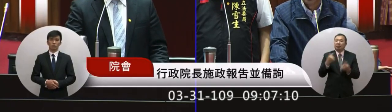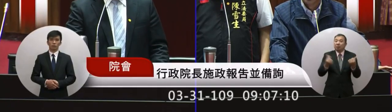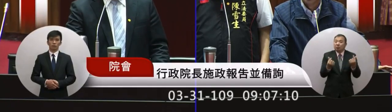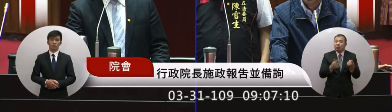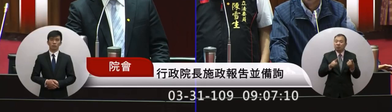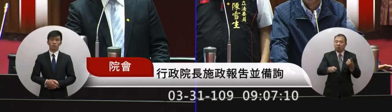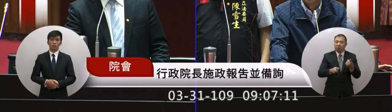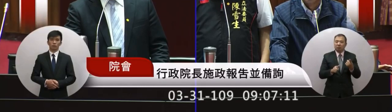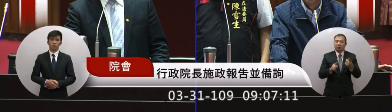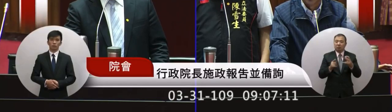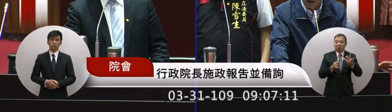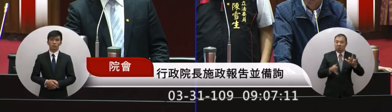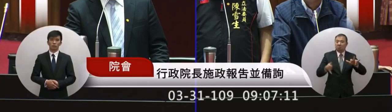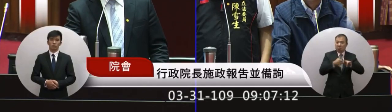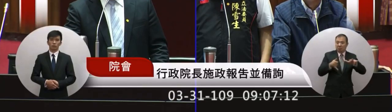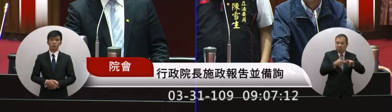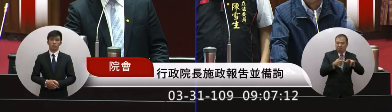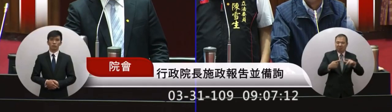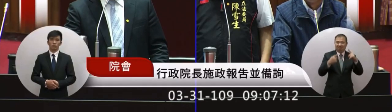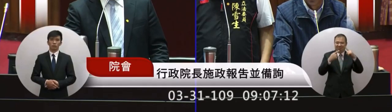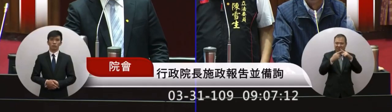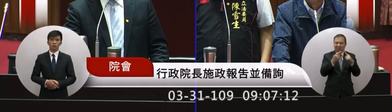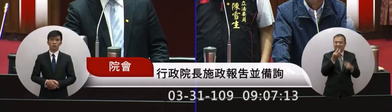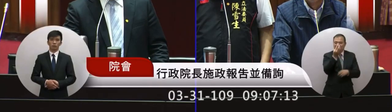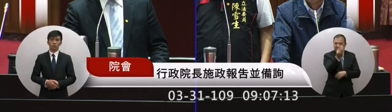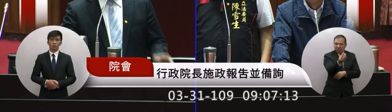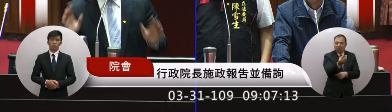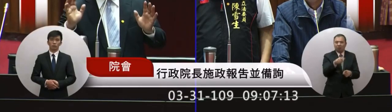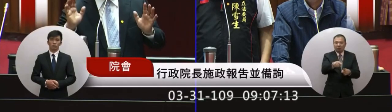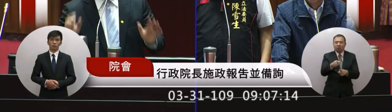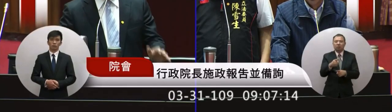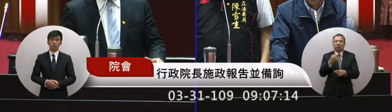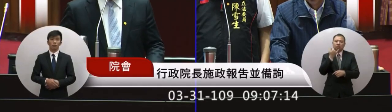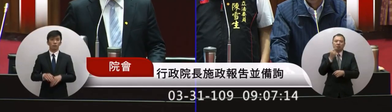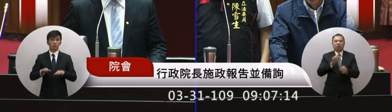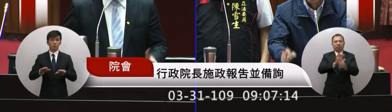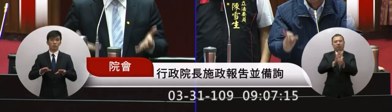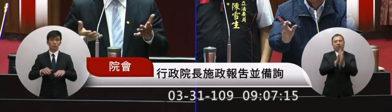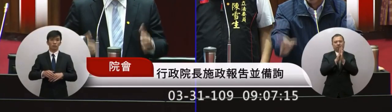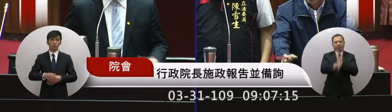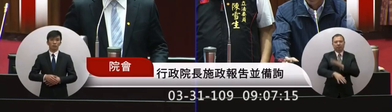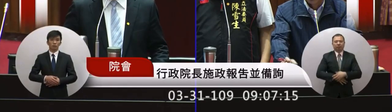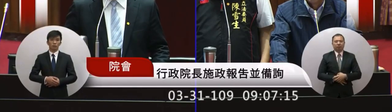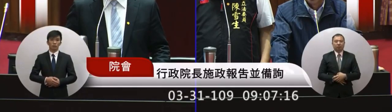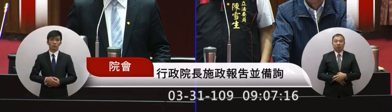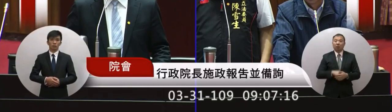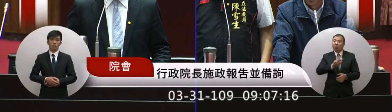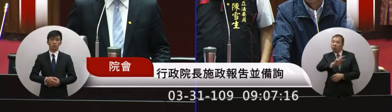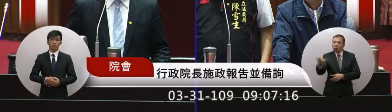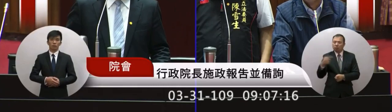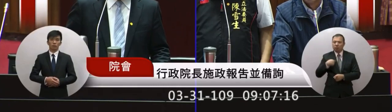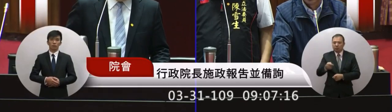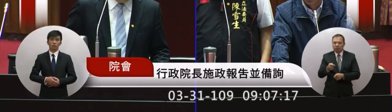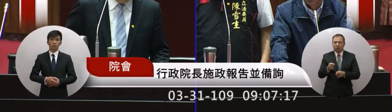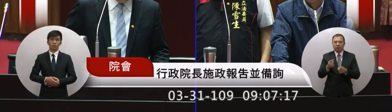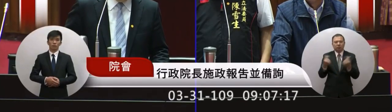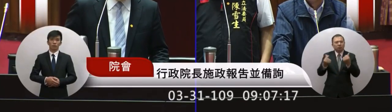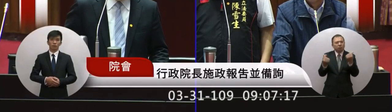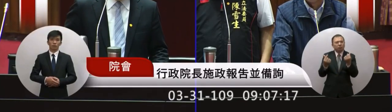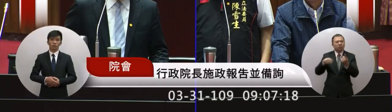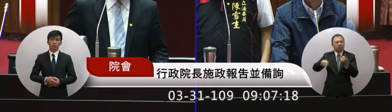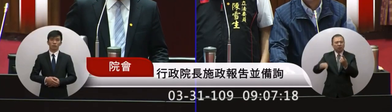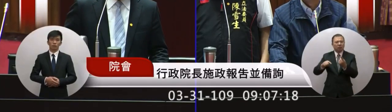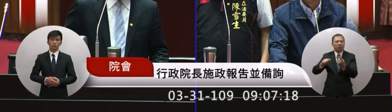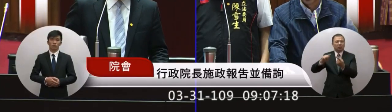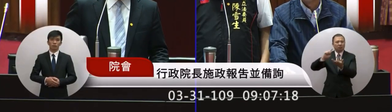少的班次，这样子来做处理。 现在 或者不让 他们回家，好像也怪怪的。 内包机 要让他们